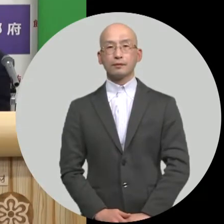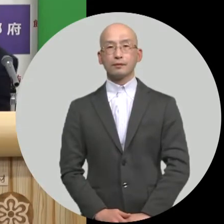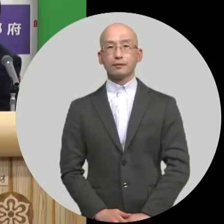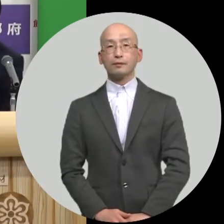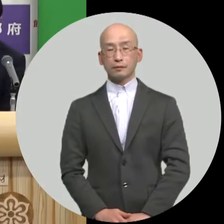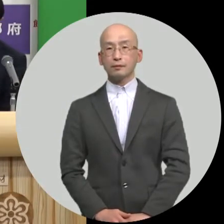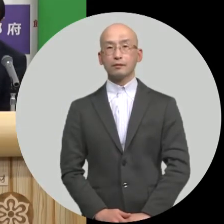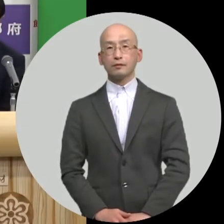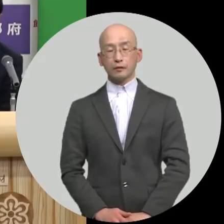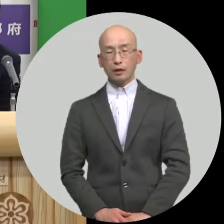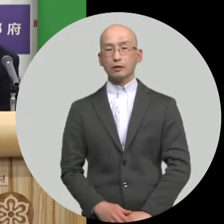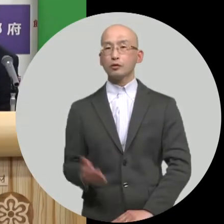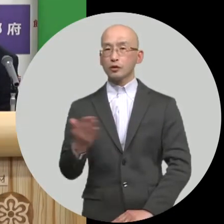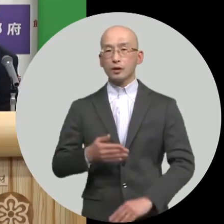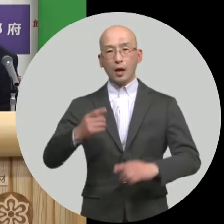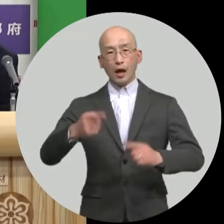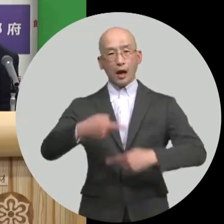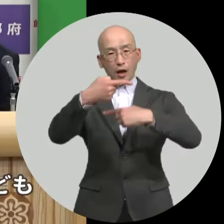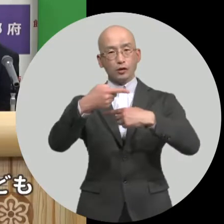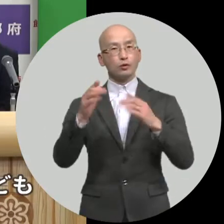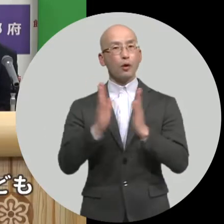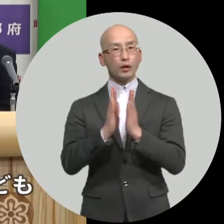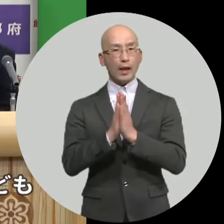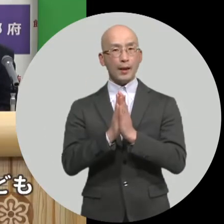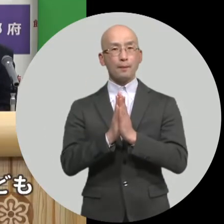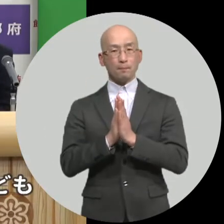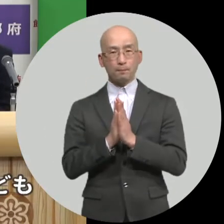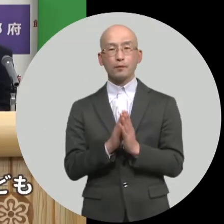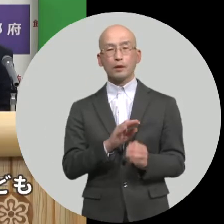詣でございます。まあ、様々な措置を、それぞれの、